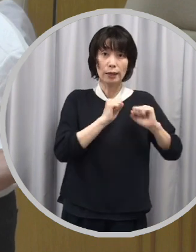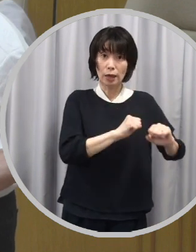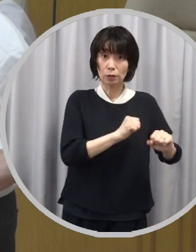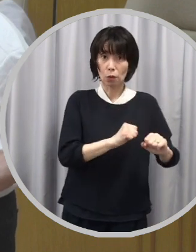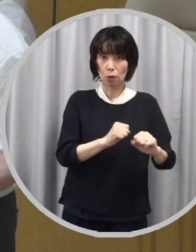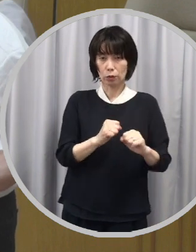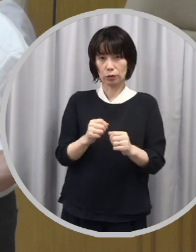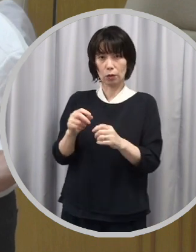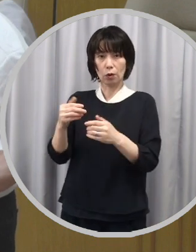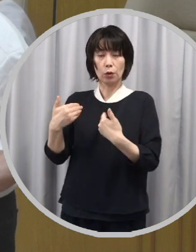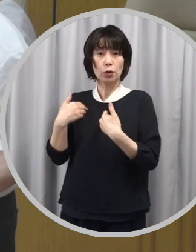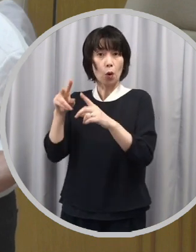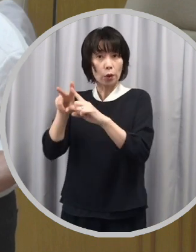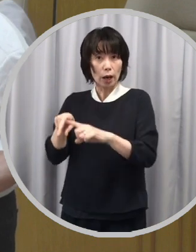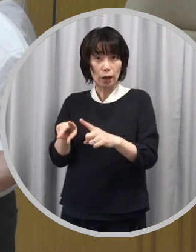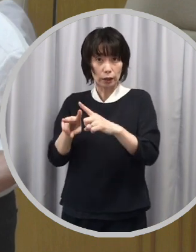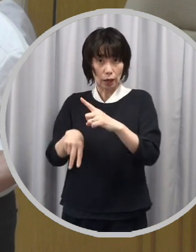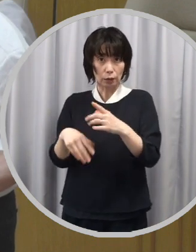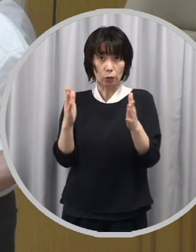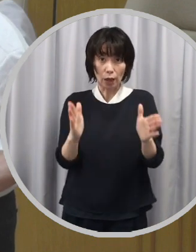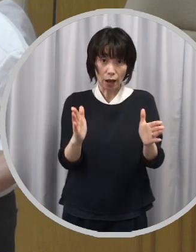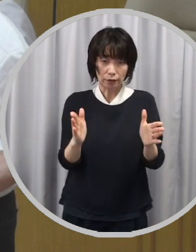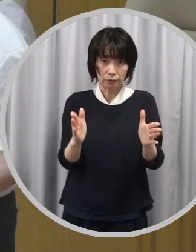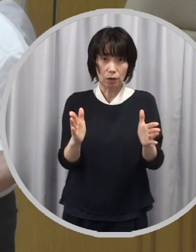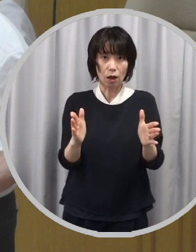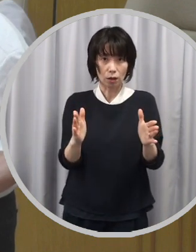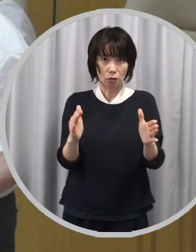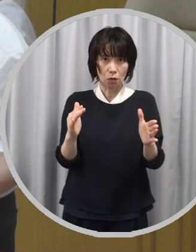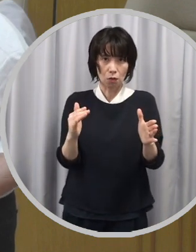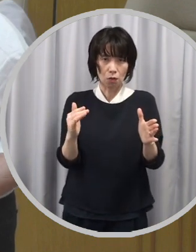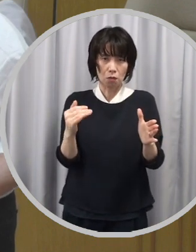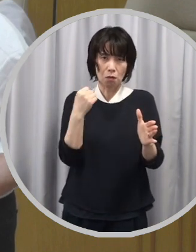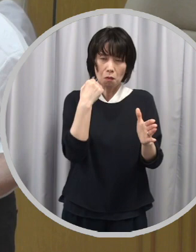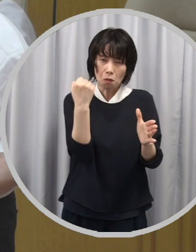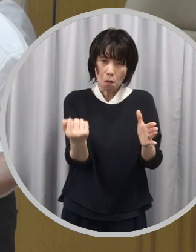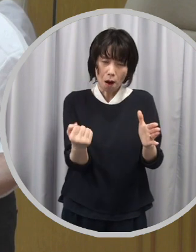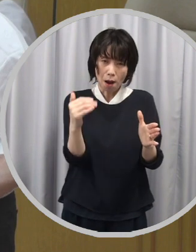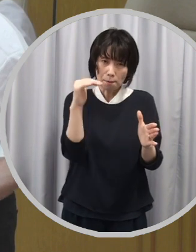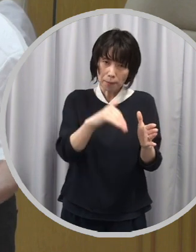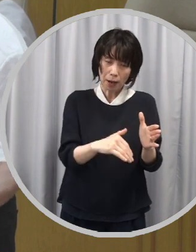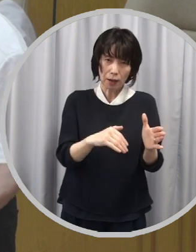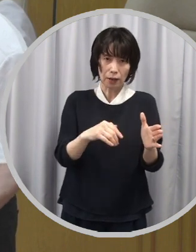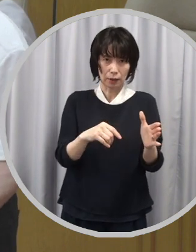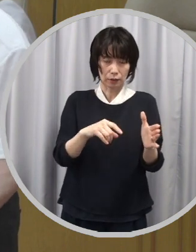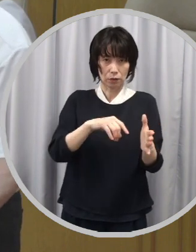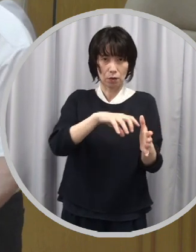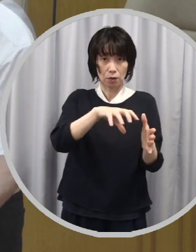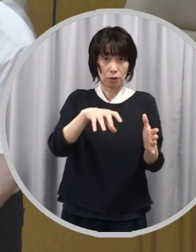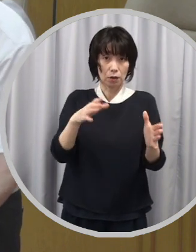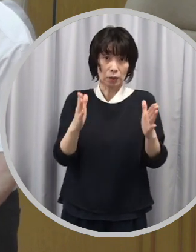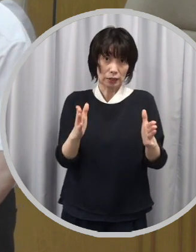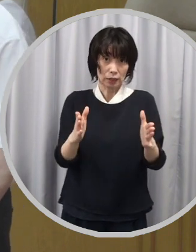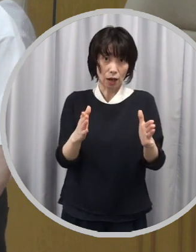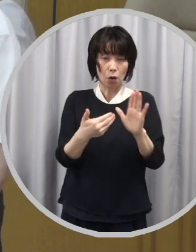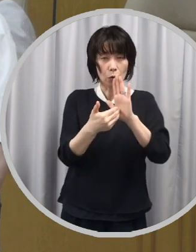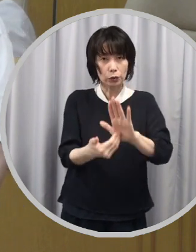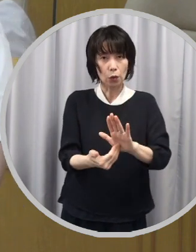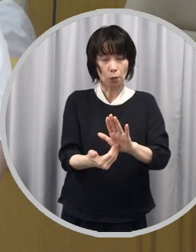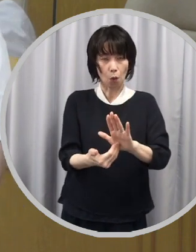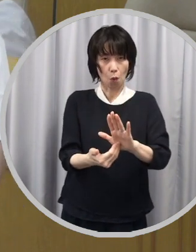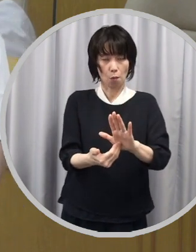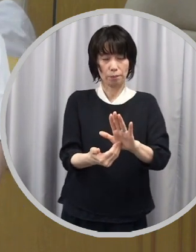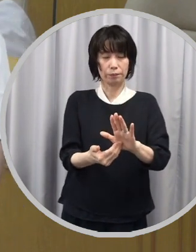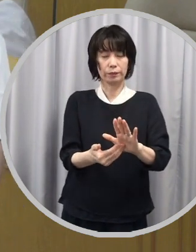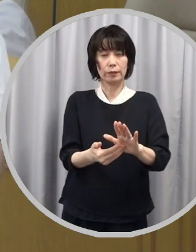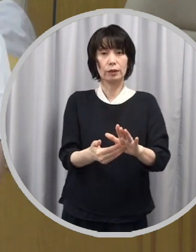の虚弱な状態に努める、予防に努める新たな仕組みでござい